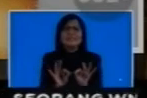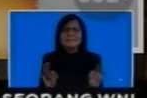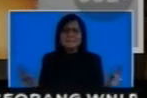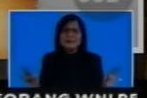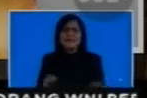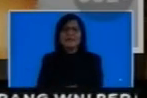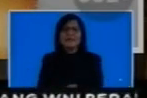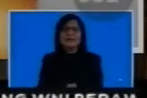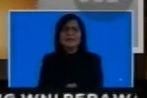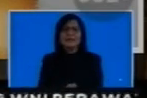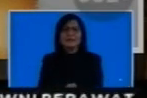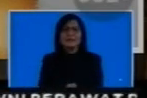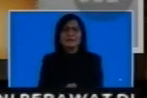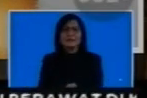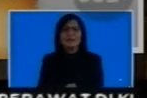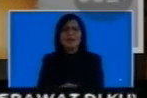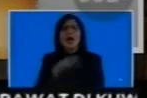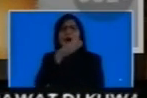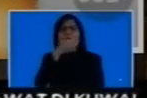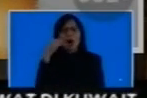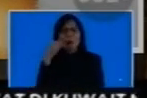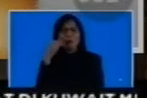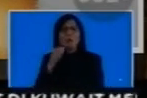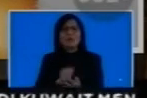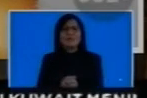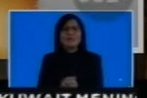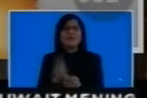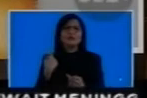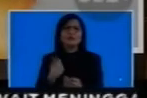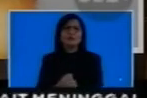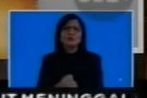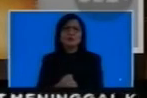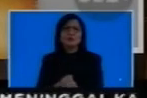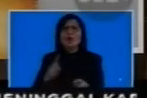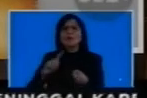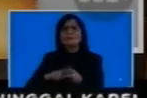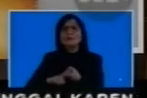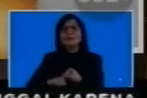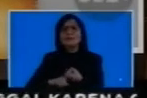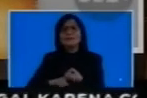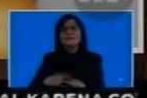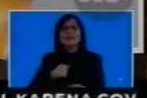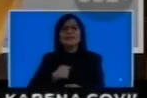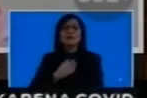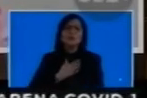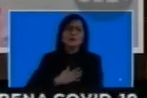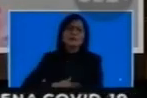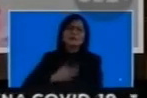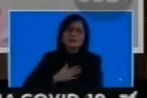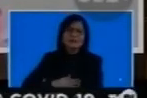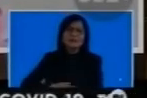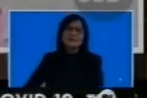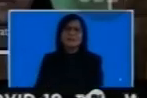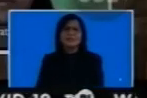tuh yang sedang puasa tuh seperti saya rasa kayaknya mereka sedih karena mereka kan tidak bisa berkumpul dengan keluarga besar